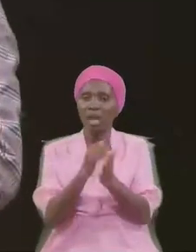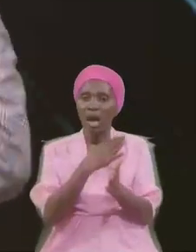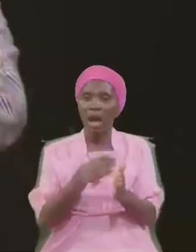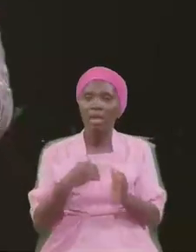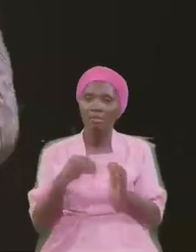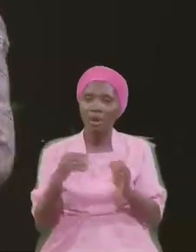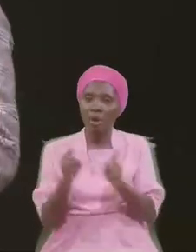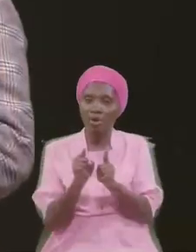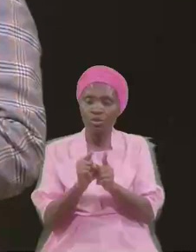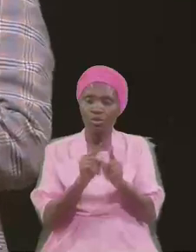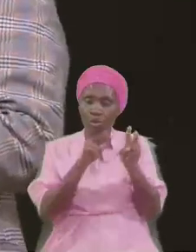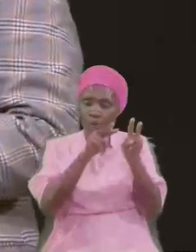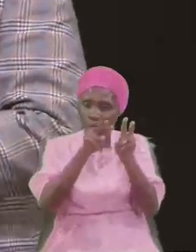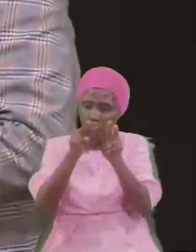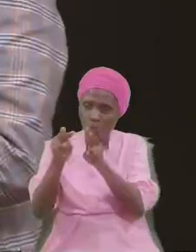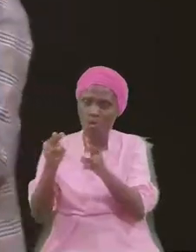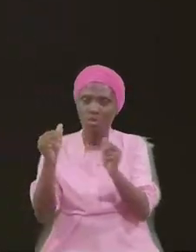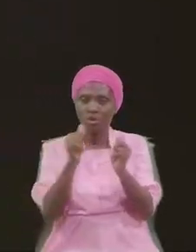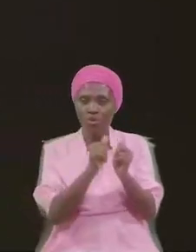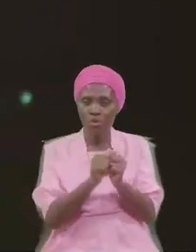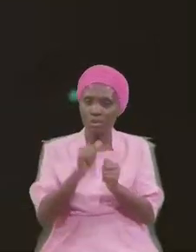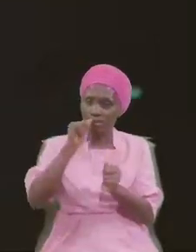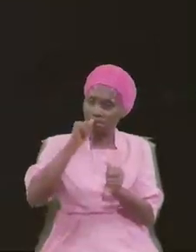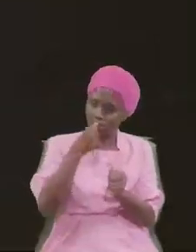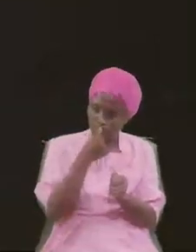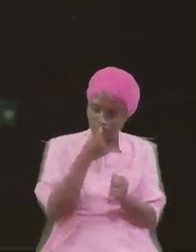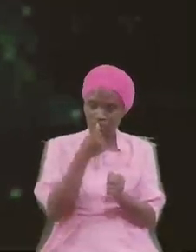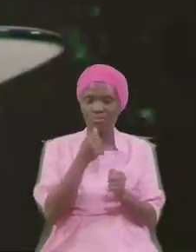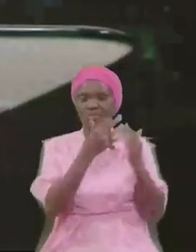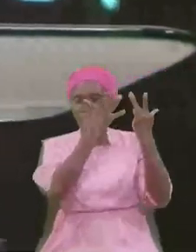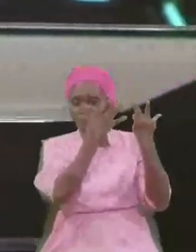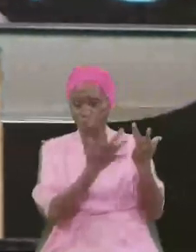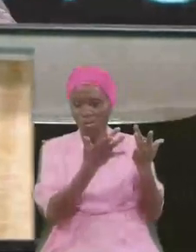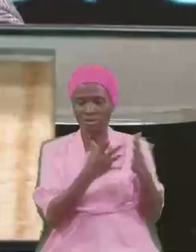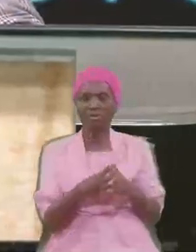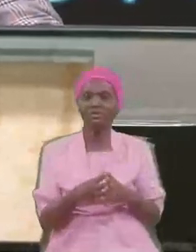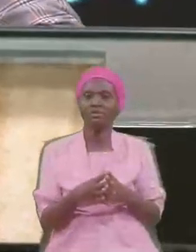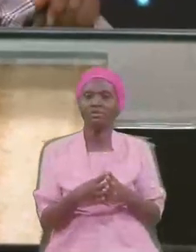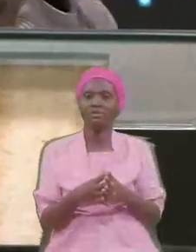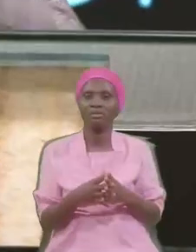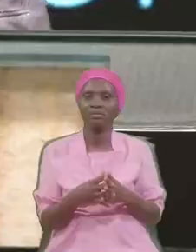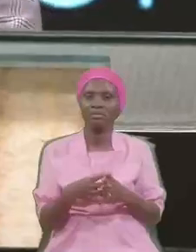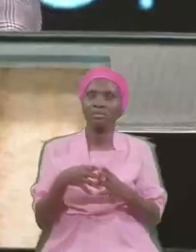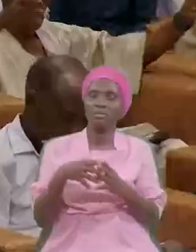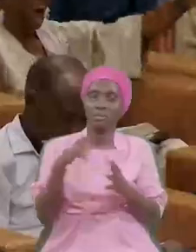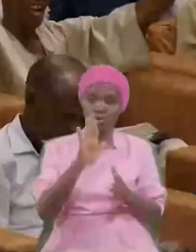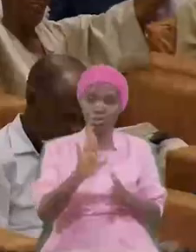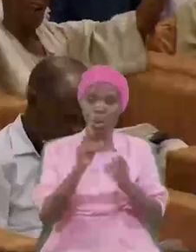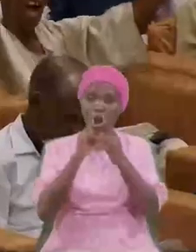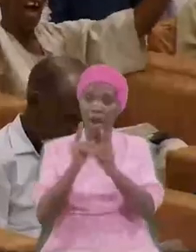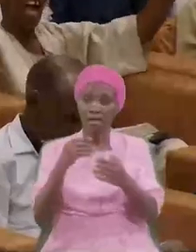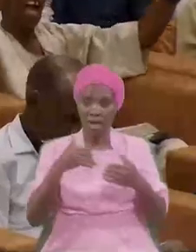entière persévérance et priez pour tous les saints. Votre réponse est maintenant